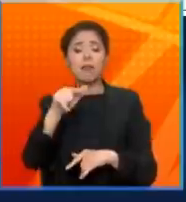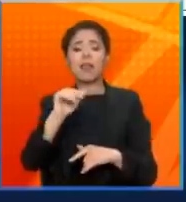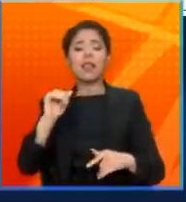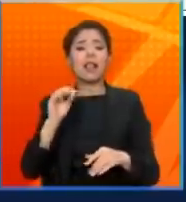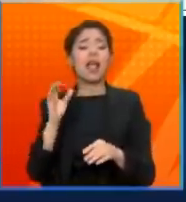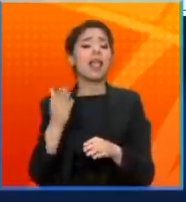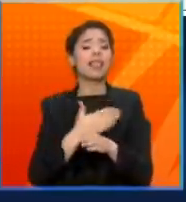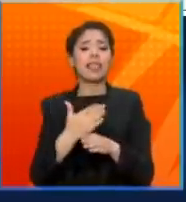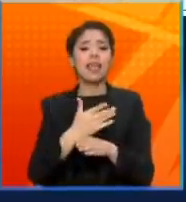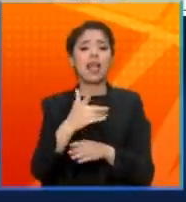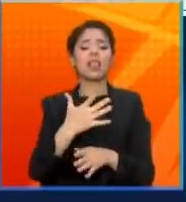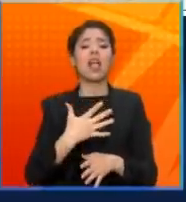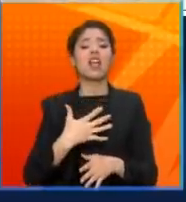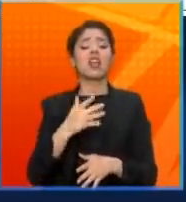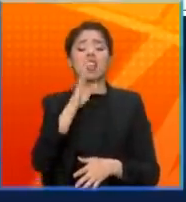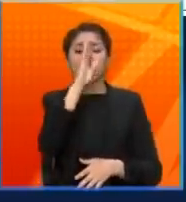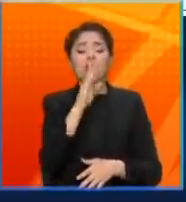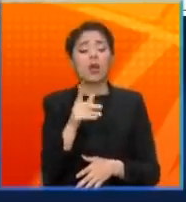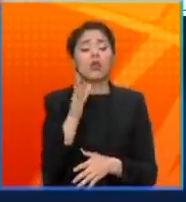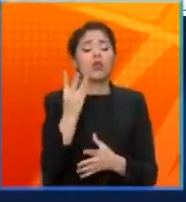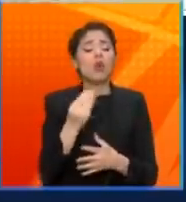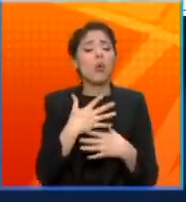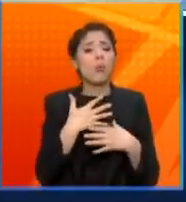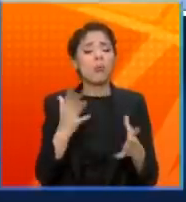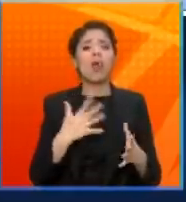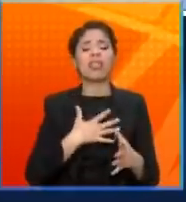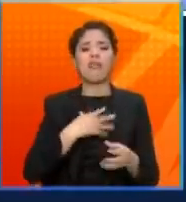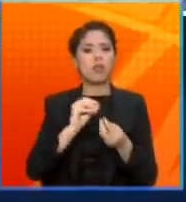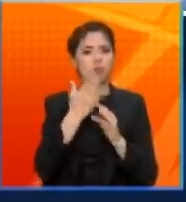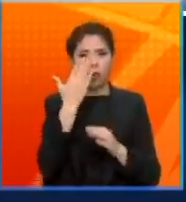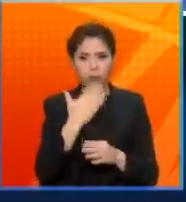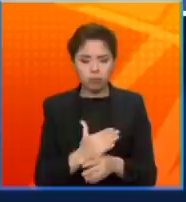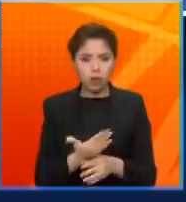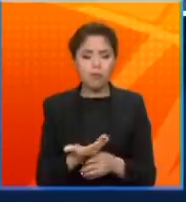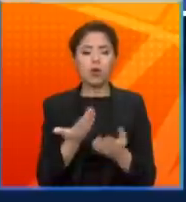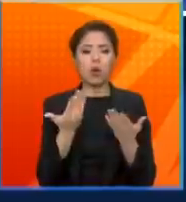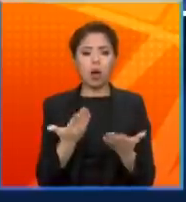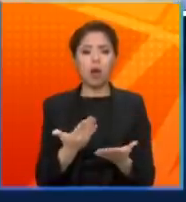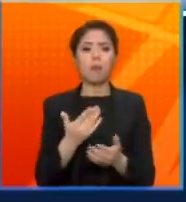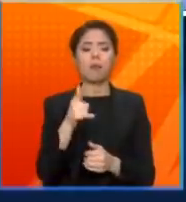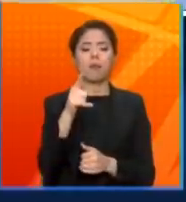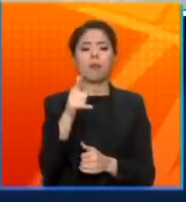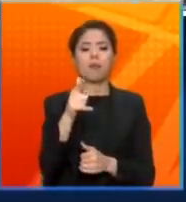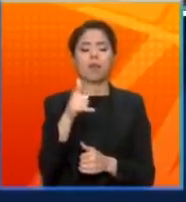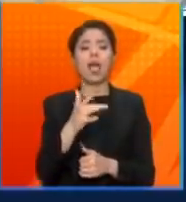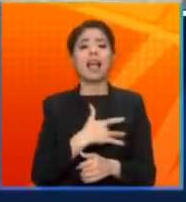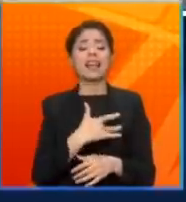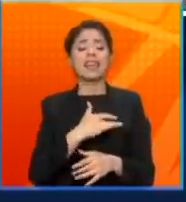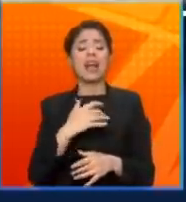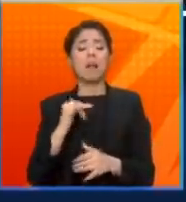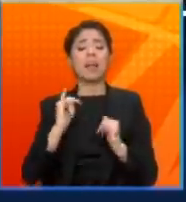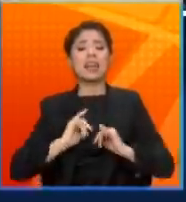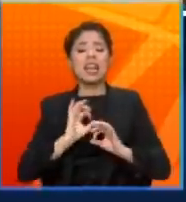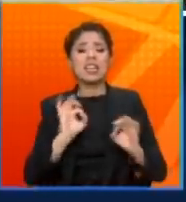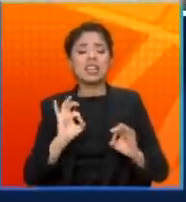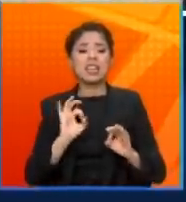ciddi bir solunum sıkıntısı olmamasına rağmen altta bir kardiyak yani kalp